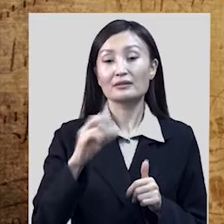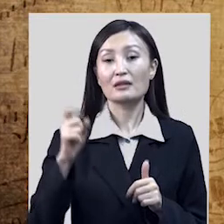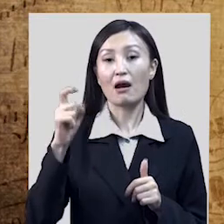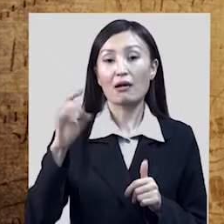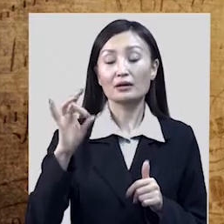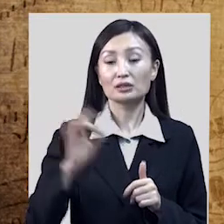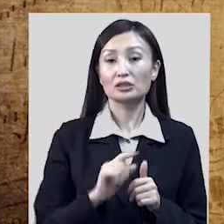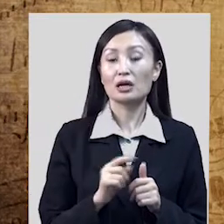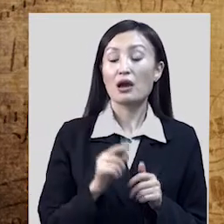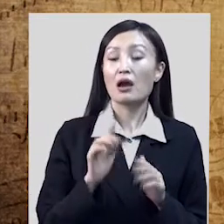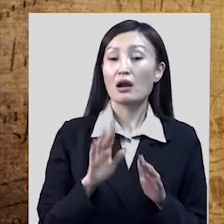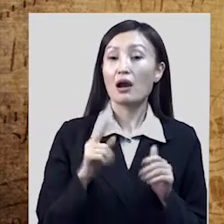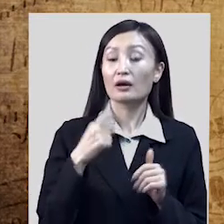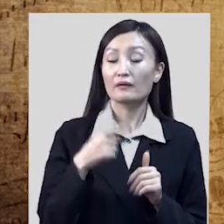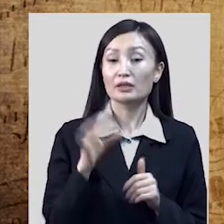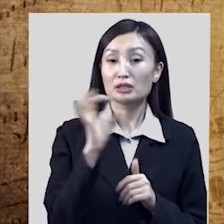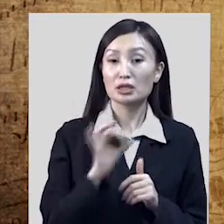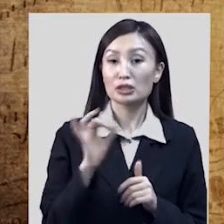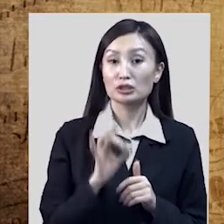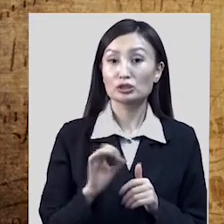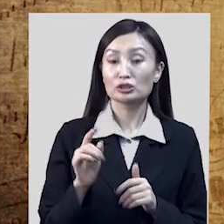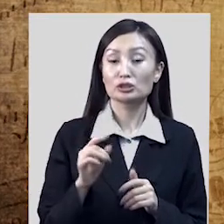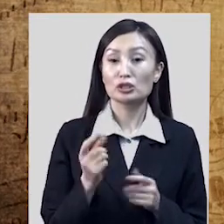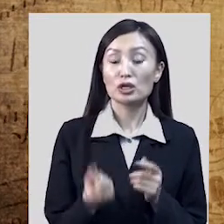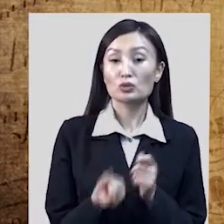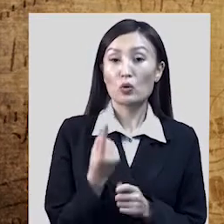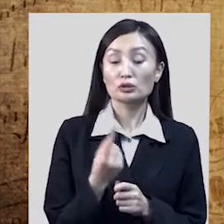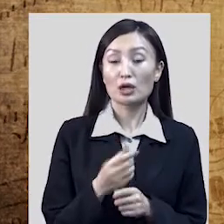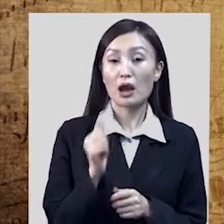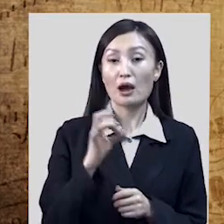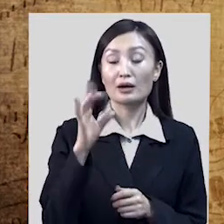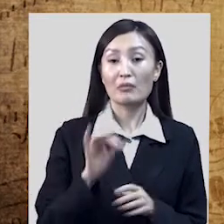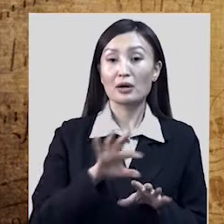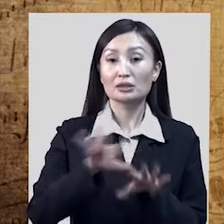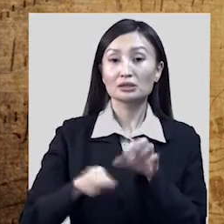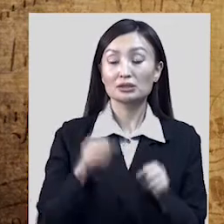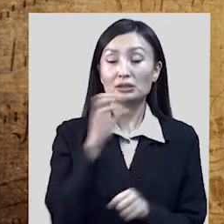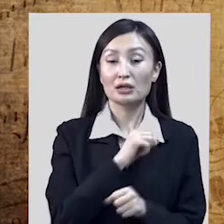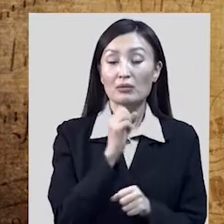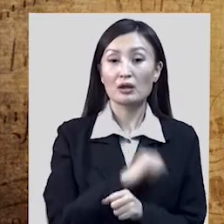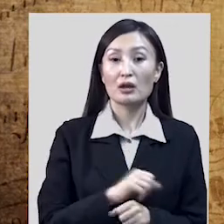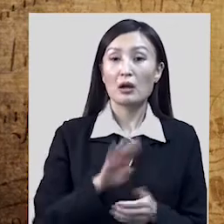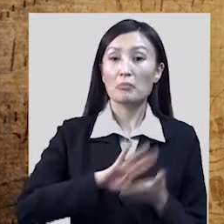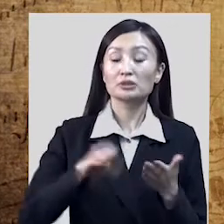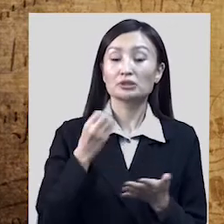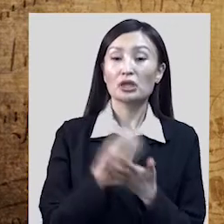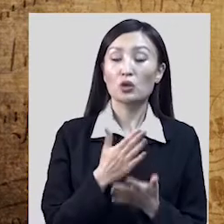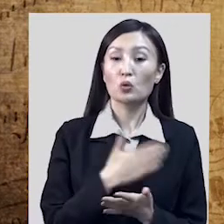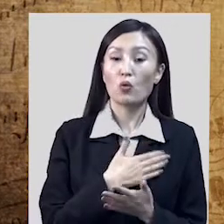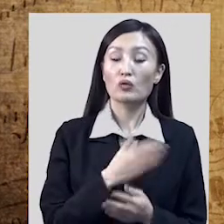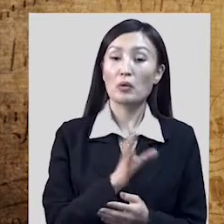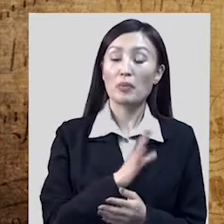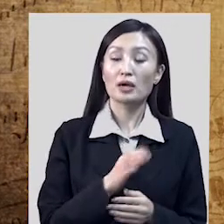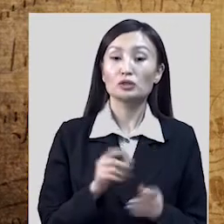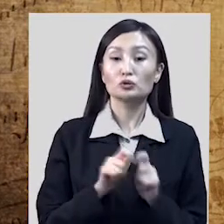за рекой как отмечается в исторических источниках араба разграбили бесценные материальные и духовные богатства созданные